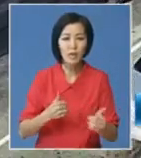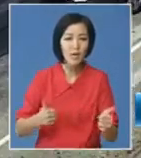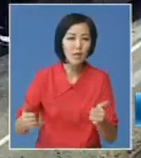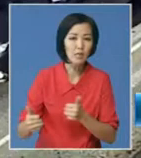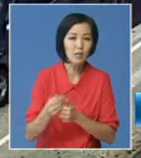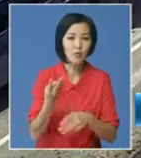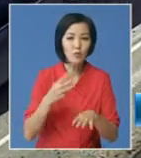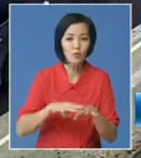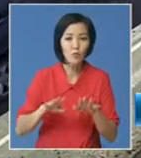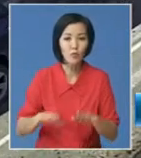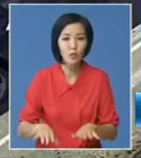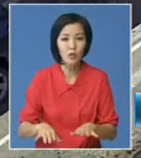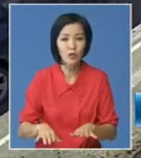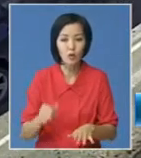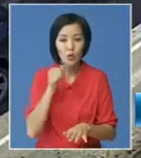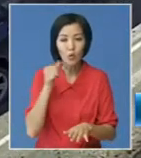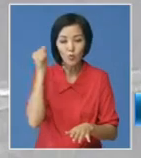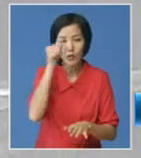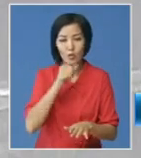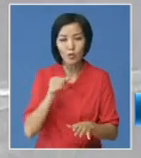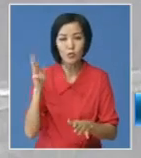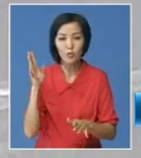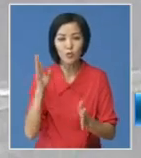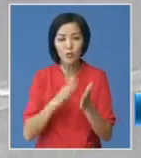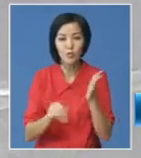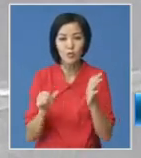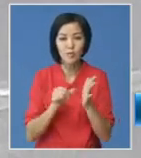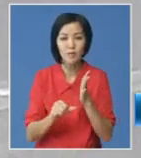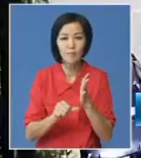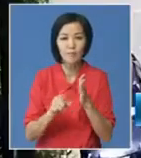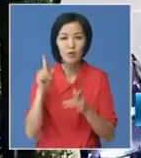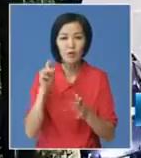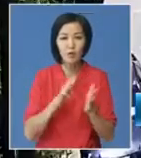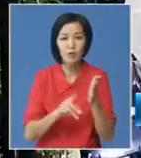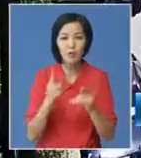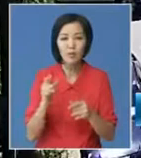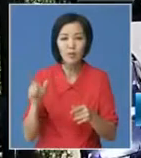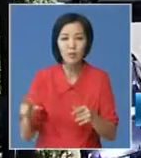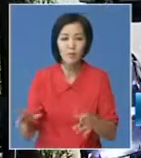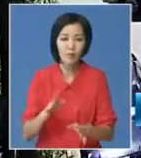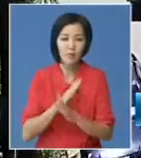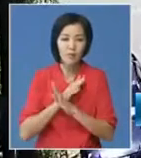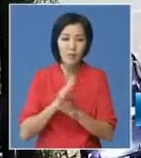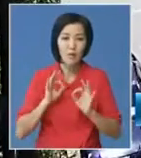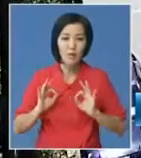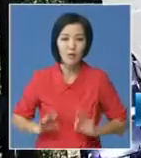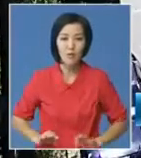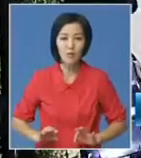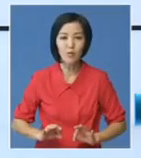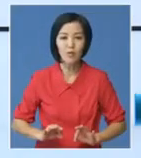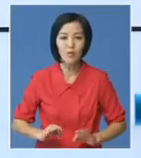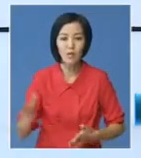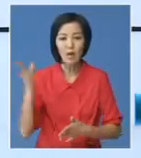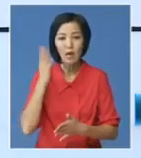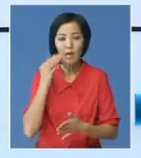өзгермей келеді. Өткен жылдың өзінде 960-тан аса көлік оқиғасы тіркеліп, салдарынан 191 адам көз жұмған екен. Прокуратура өкілдерінің айтуынша, Алматы